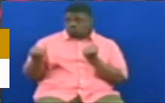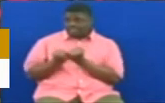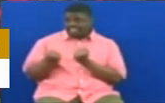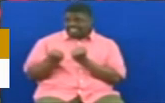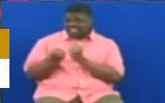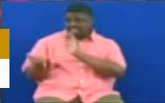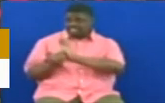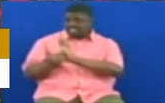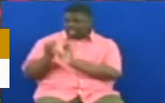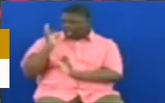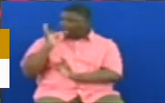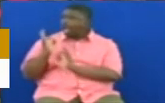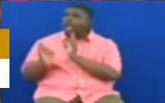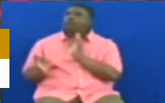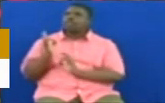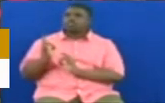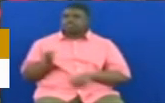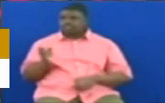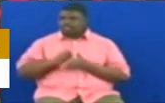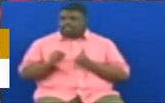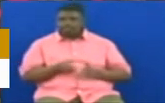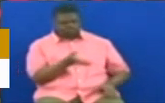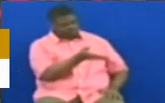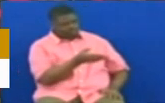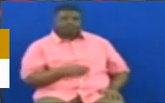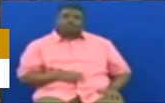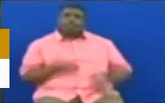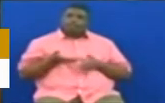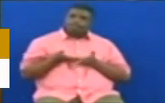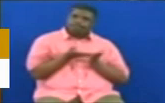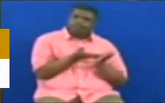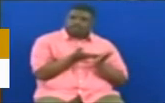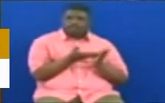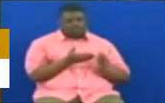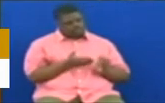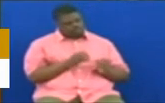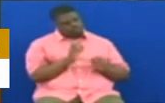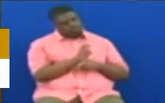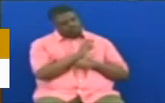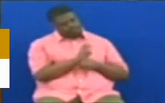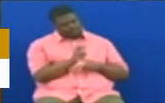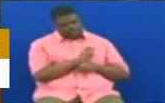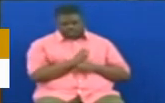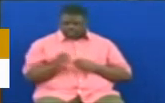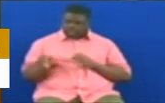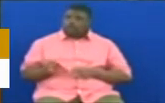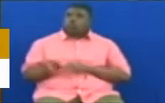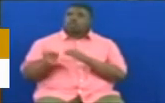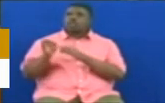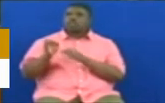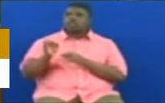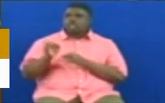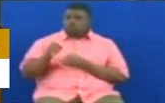Katibu, mswada wa sheria wa kusimamia na kuendeleza uvuvi wa bahari kuu wa mwaka